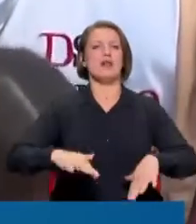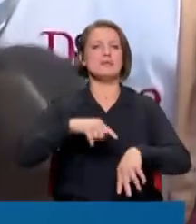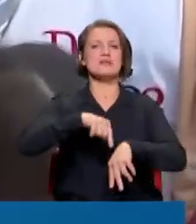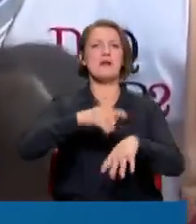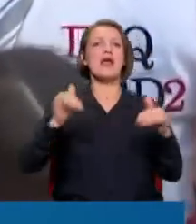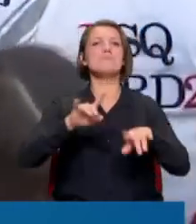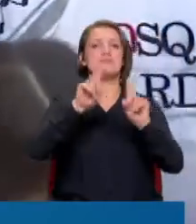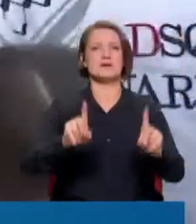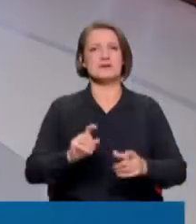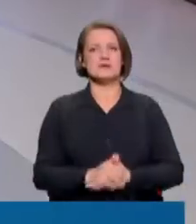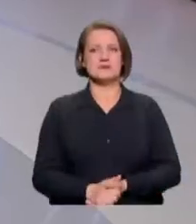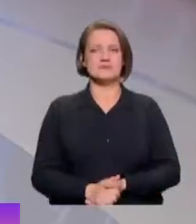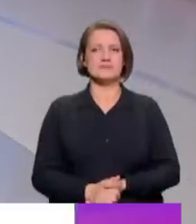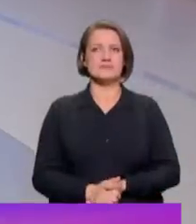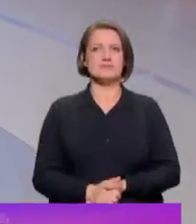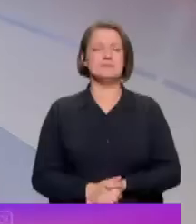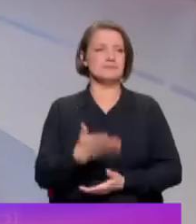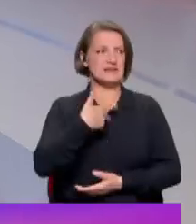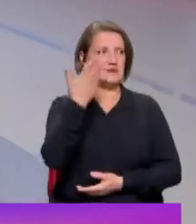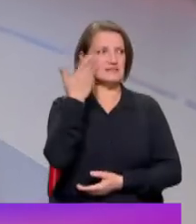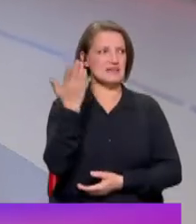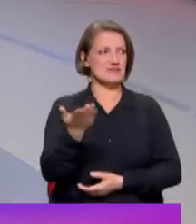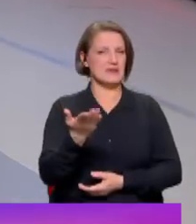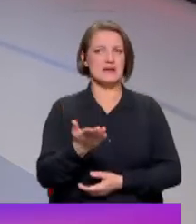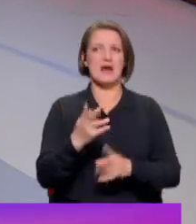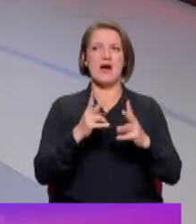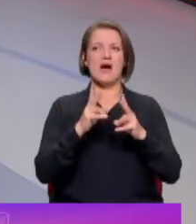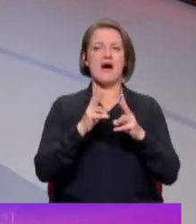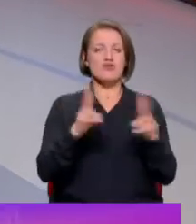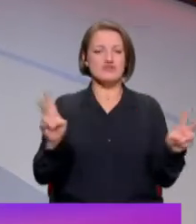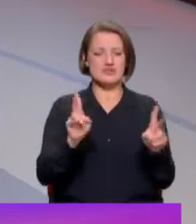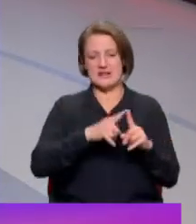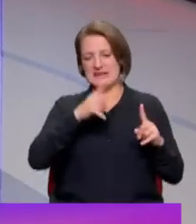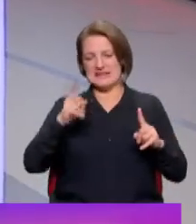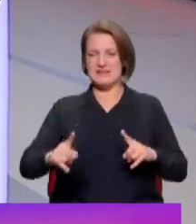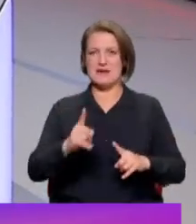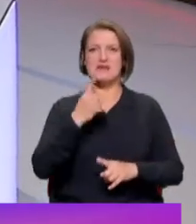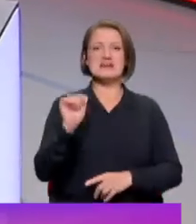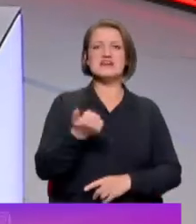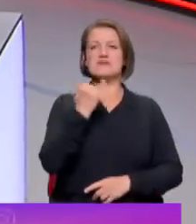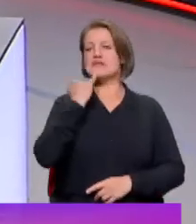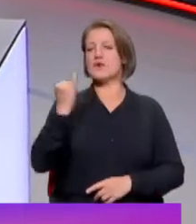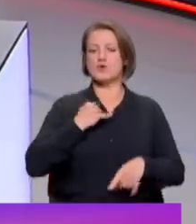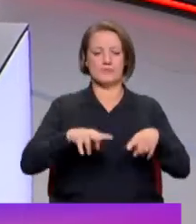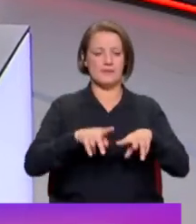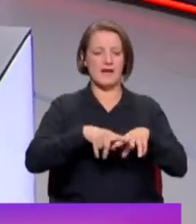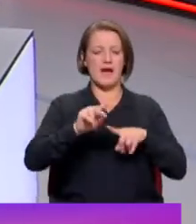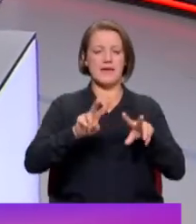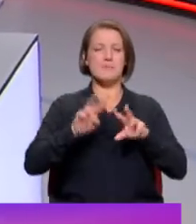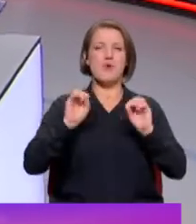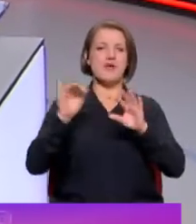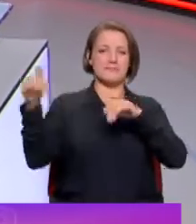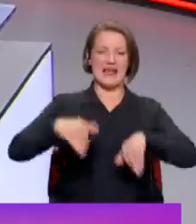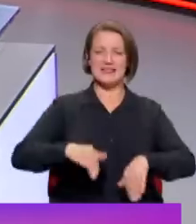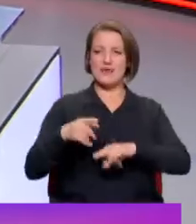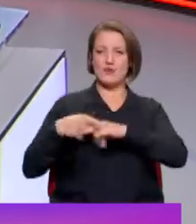vakti gelmedi mi sevgili izleyenler açılıştan itibaren anonsunu yapıyordum kıymetli konuğum Naim hocam geldi